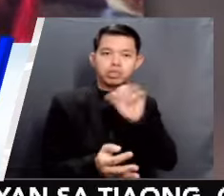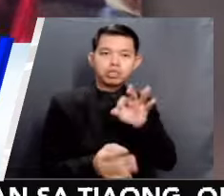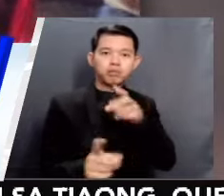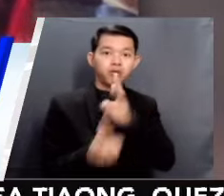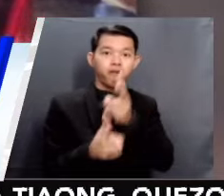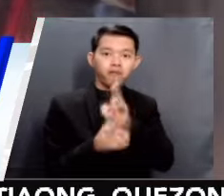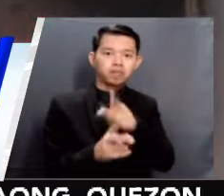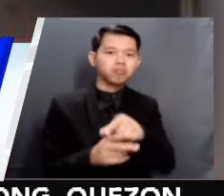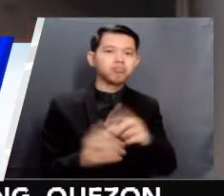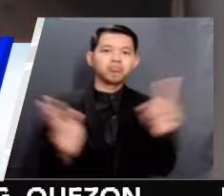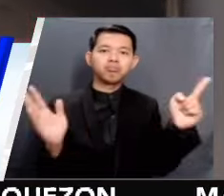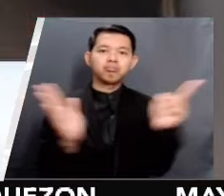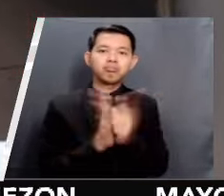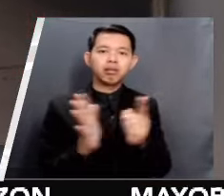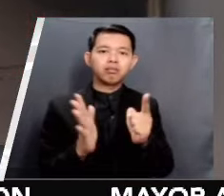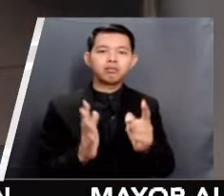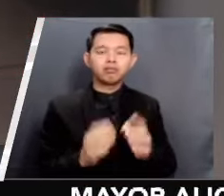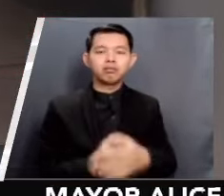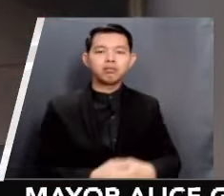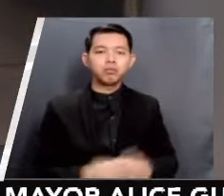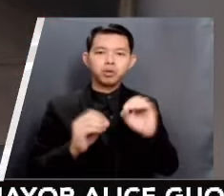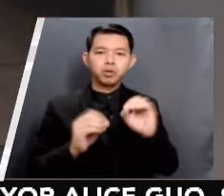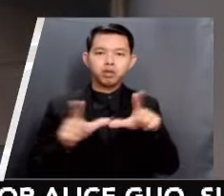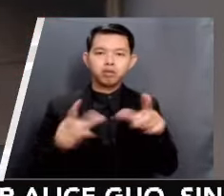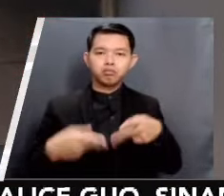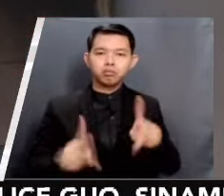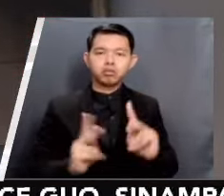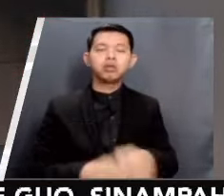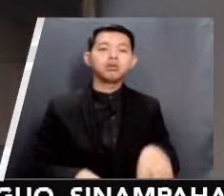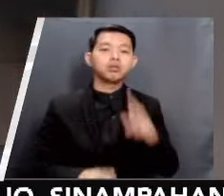na magbigay ng pahayag ang mga driver ng van at bus.